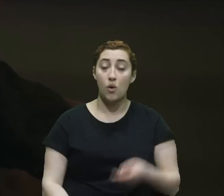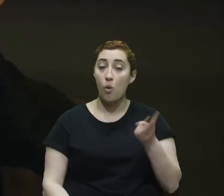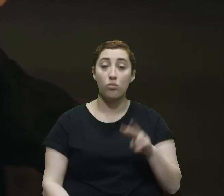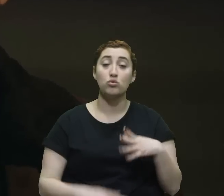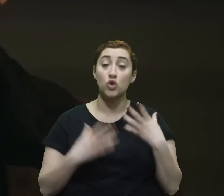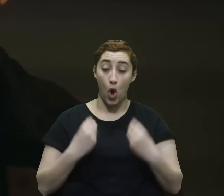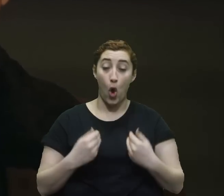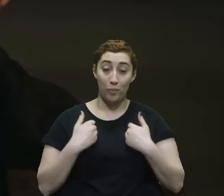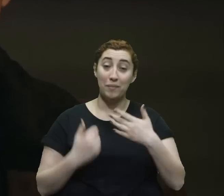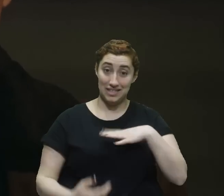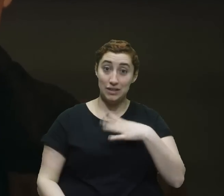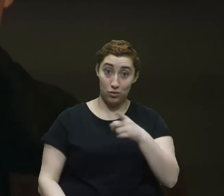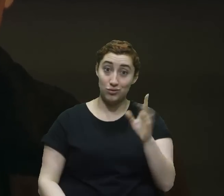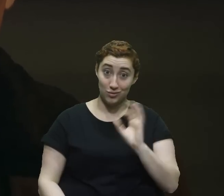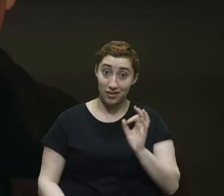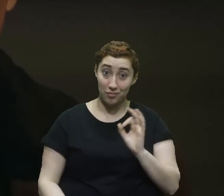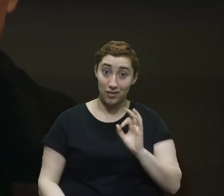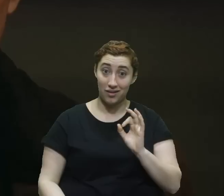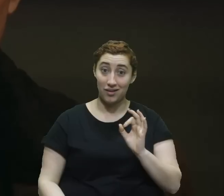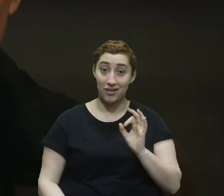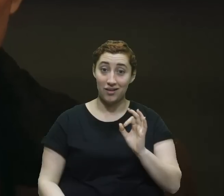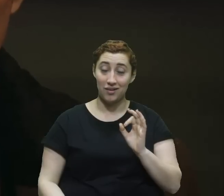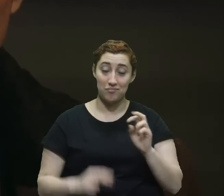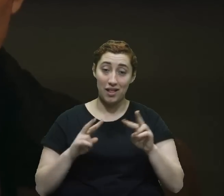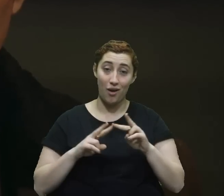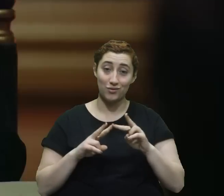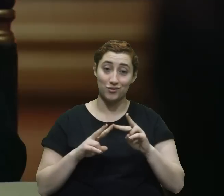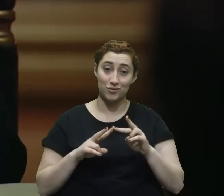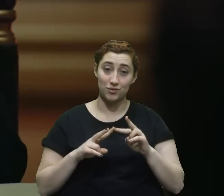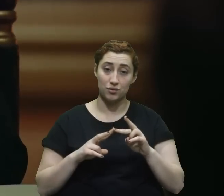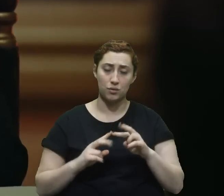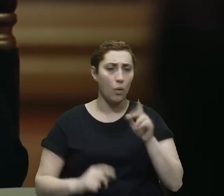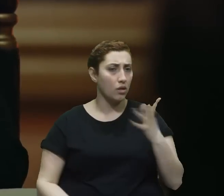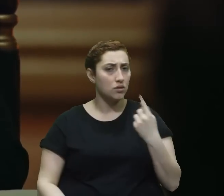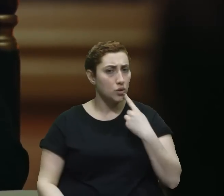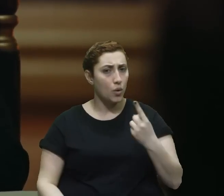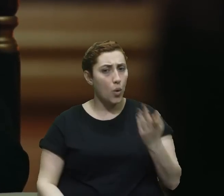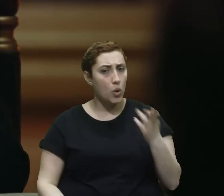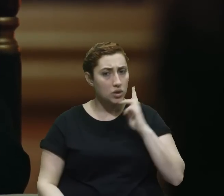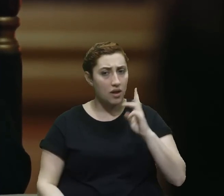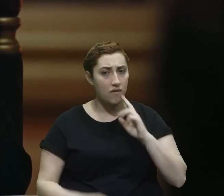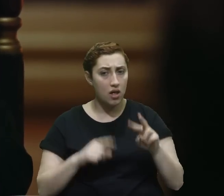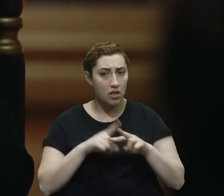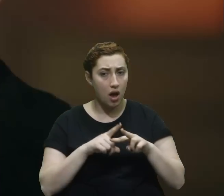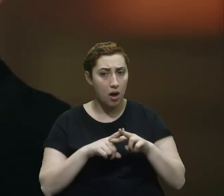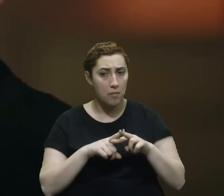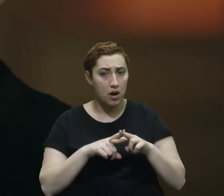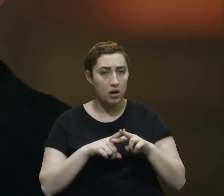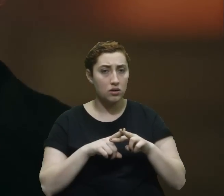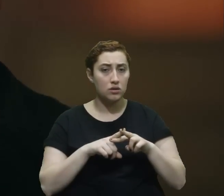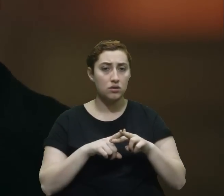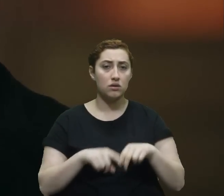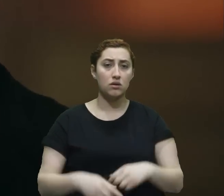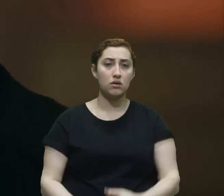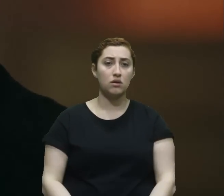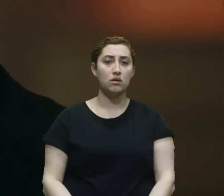Ölmüş olmamı diliyordun değil mi Miloş? O nasıl söz efendi Akbar?